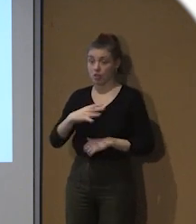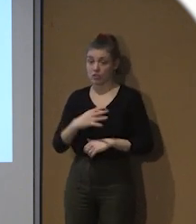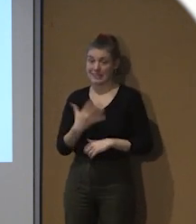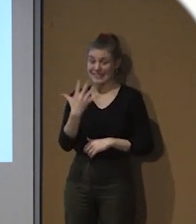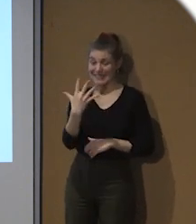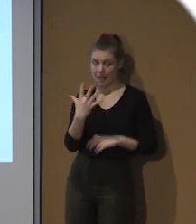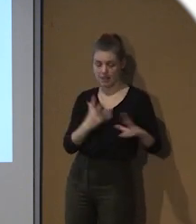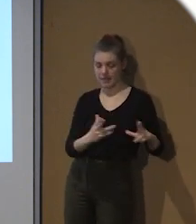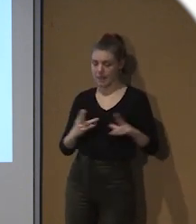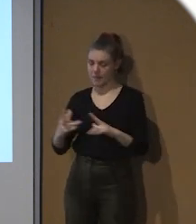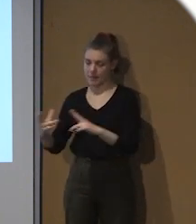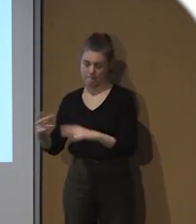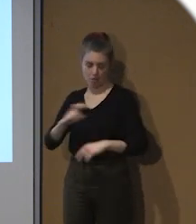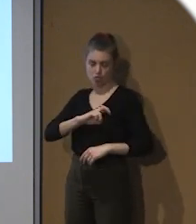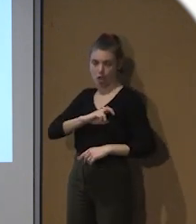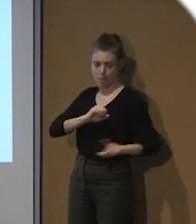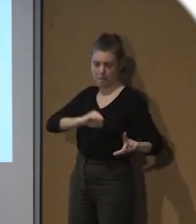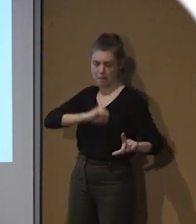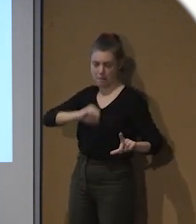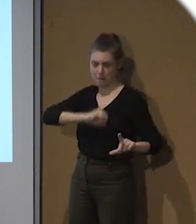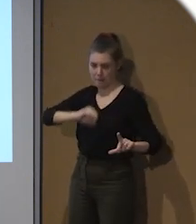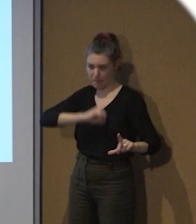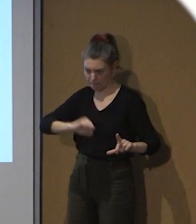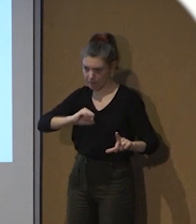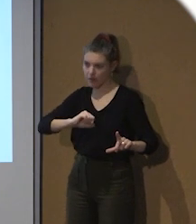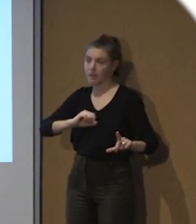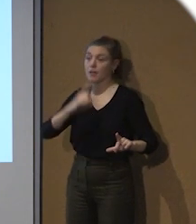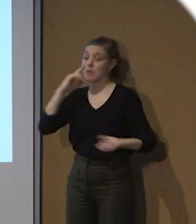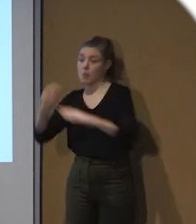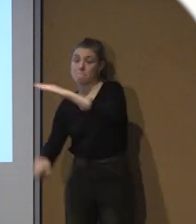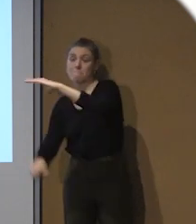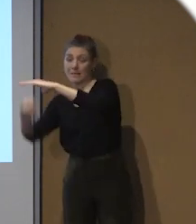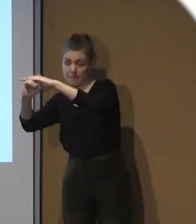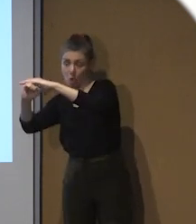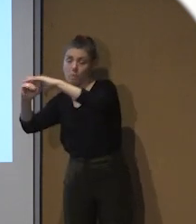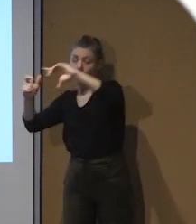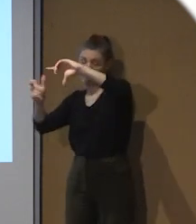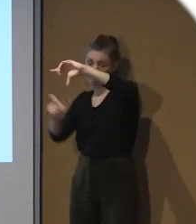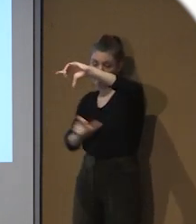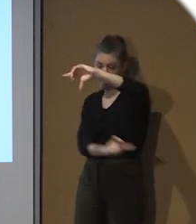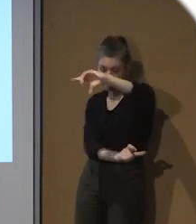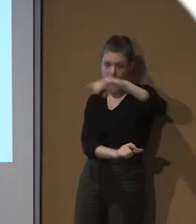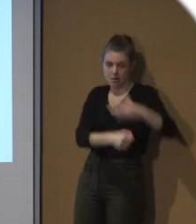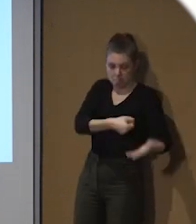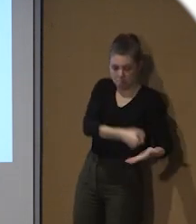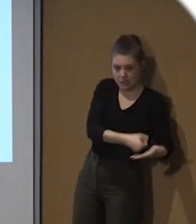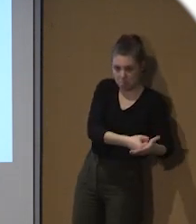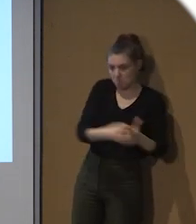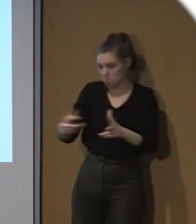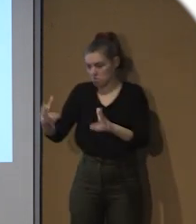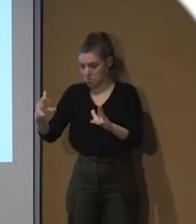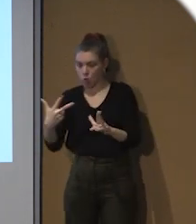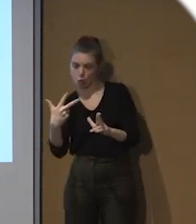l'entraînement, d'après les pourcentages de la fréquence cardiaque maximale. Et on a 3 zones d'endurance. Donc vous allez